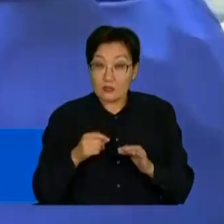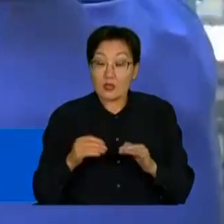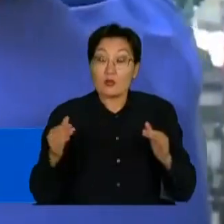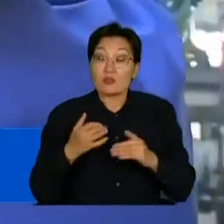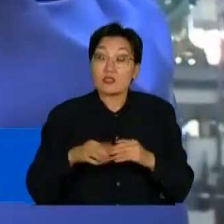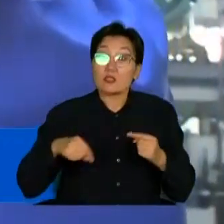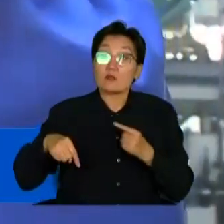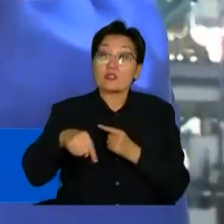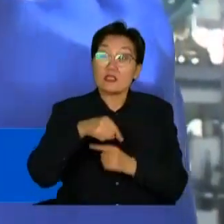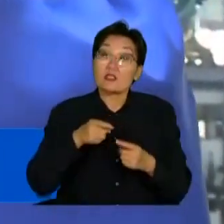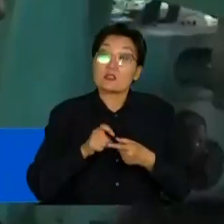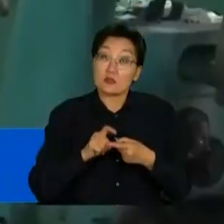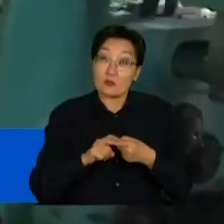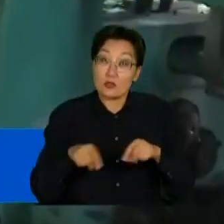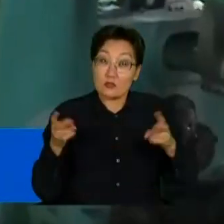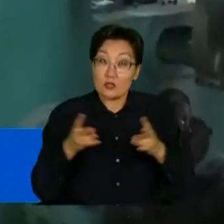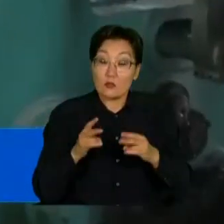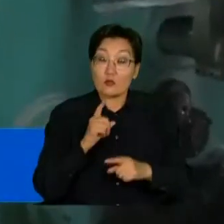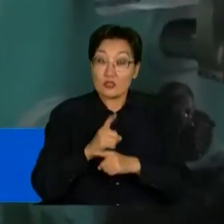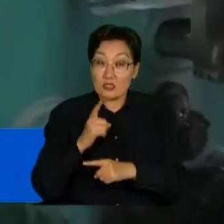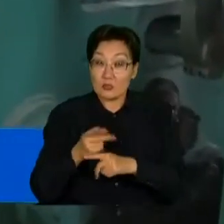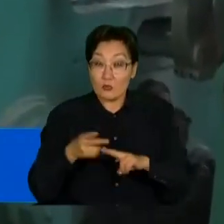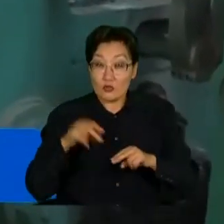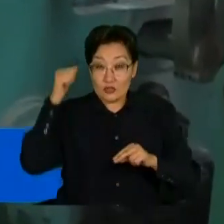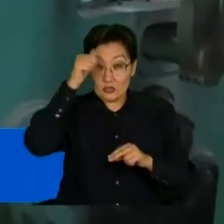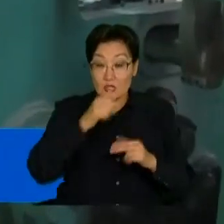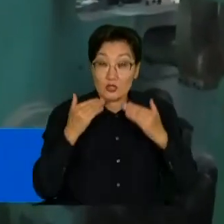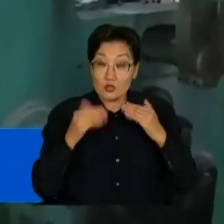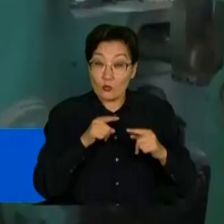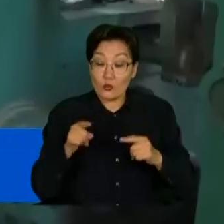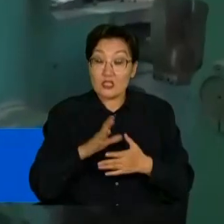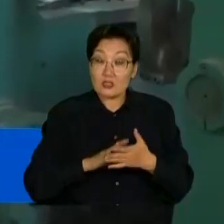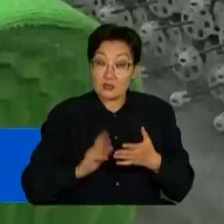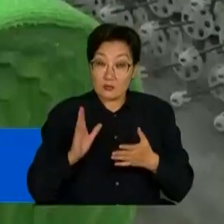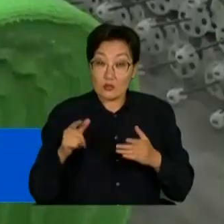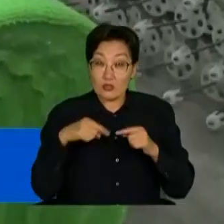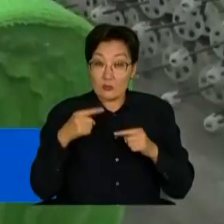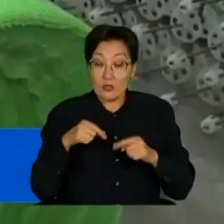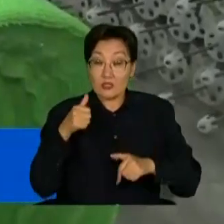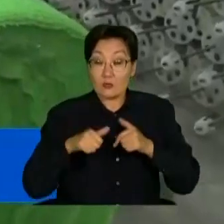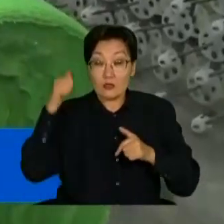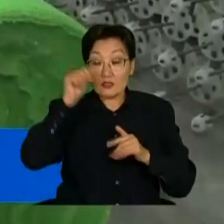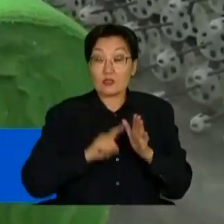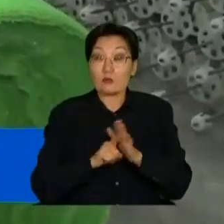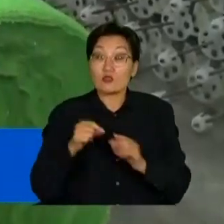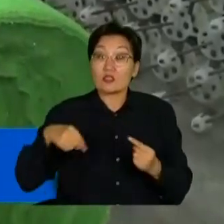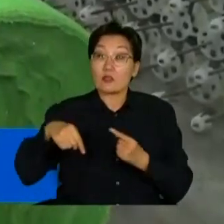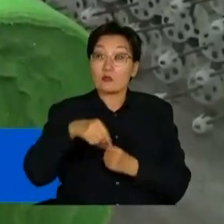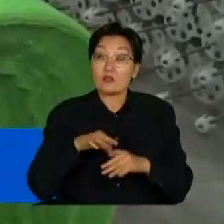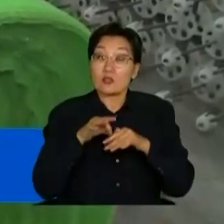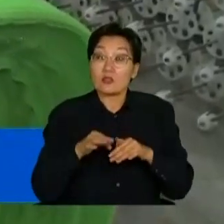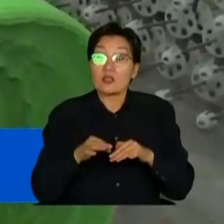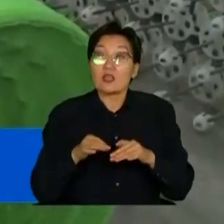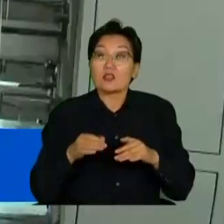және орта бизнеске қатысты тиісті мораторий осы жылдың соңына дейін ұзартылғанын айтты. Келер жылдан бастап бизнесті жүргізуді